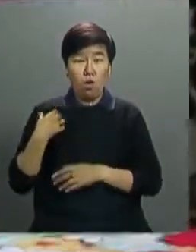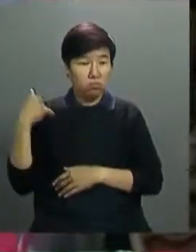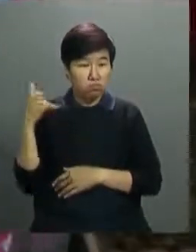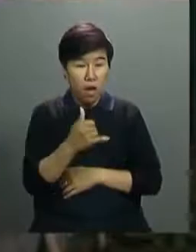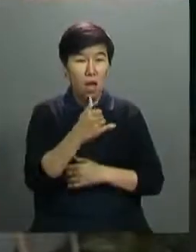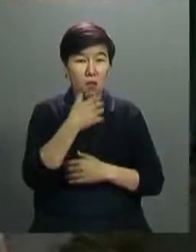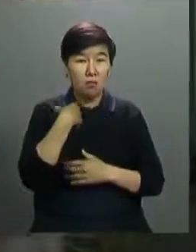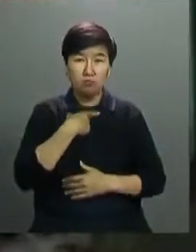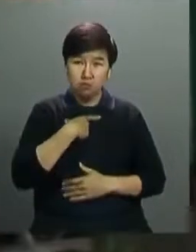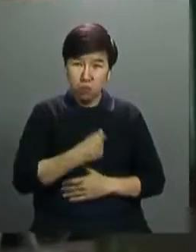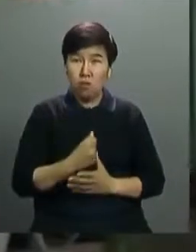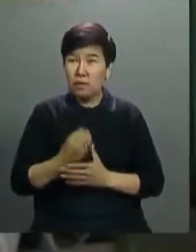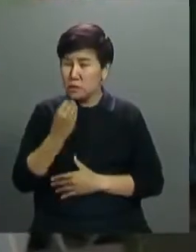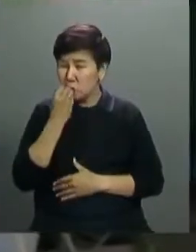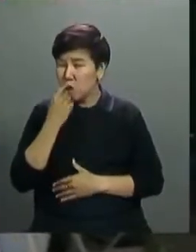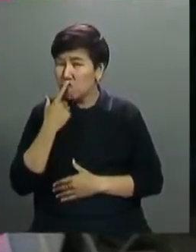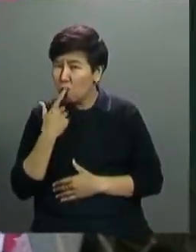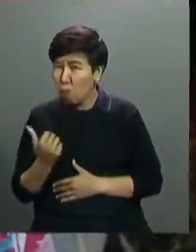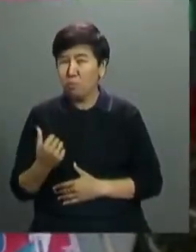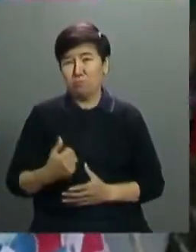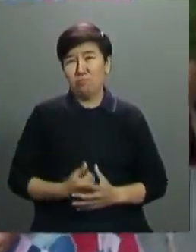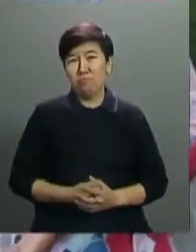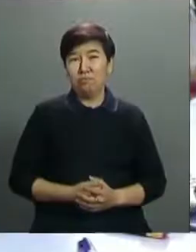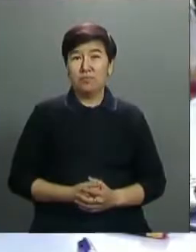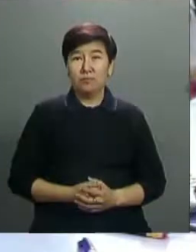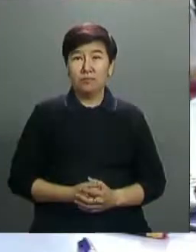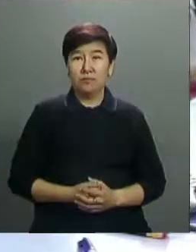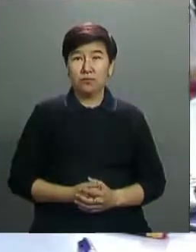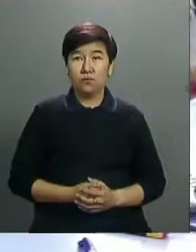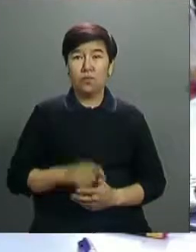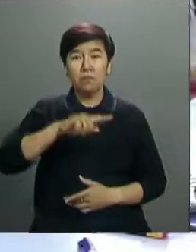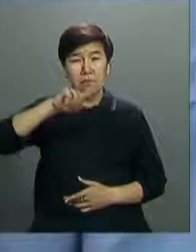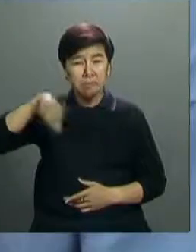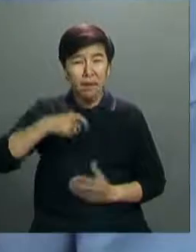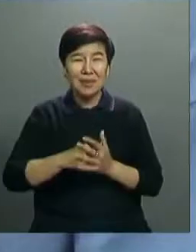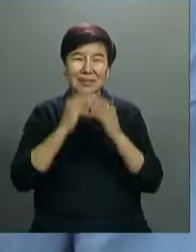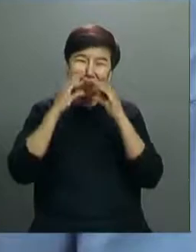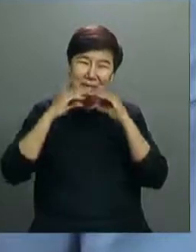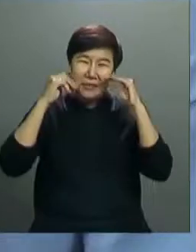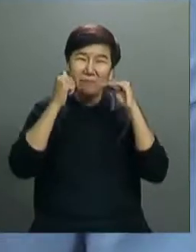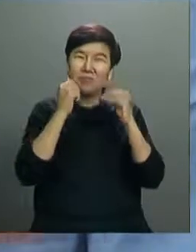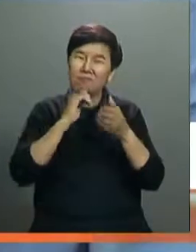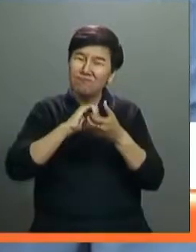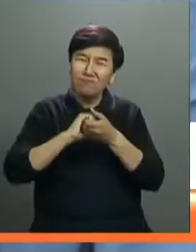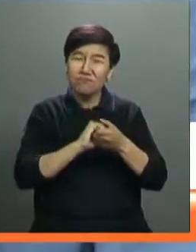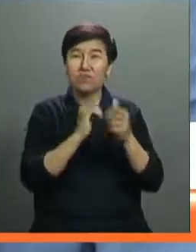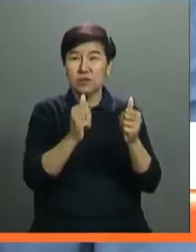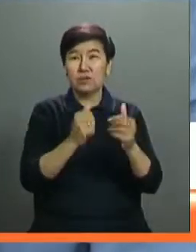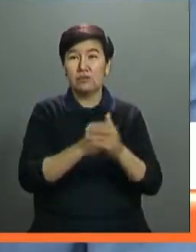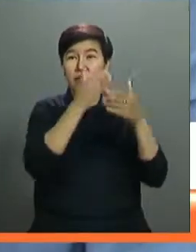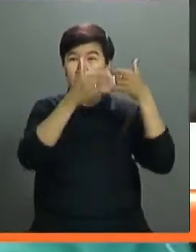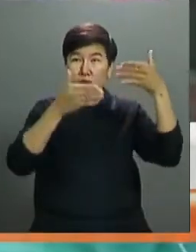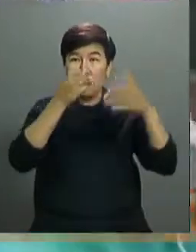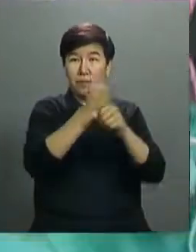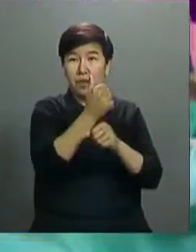ทานก็อร่อยแล้วคนแถวนี้เขาก็จะเป็นมิตรทุกคนเลยอะค่ะ ในส่วนของกิจกรรมที่เขาทำไม่ว่าจะเป็นพ